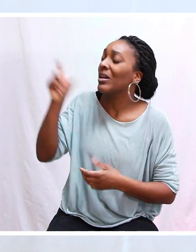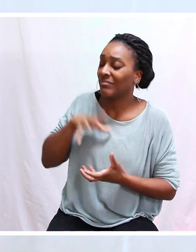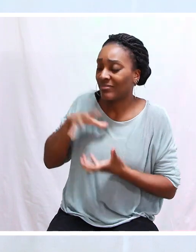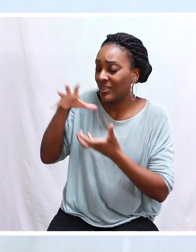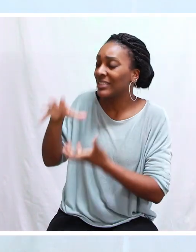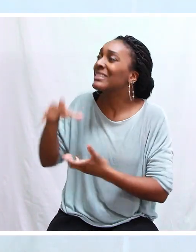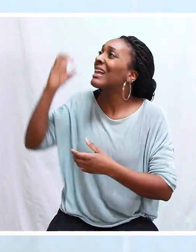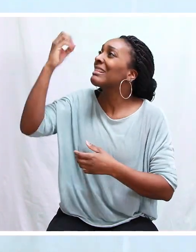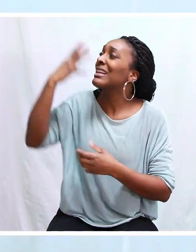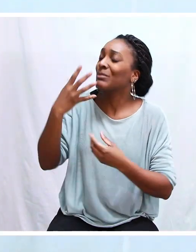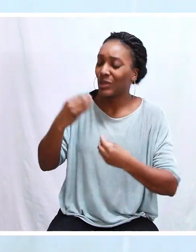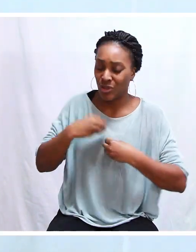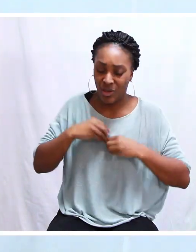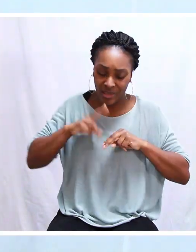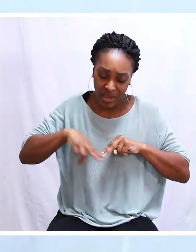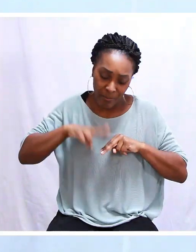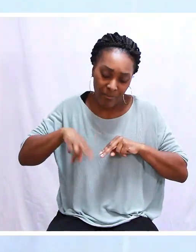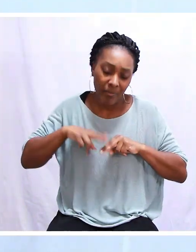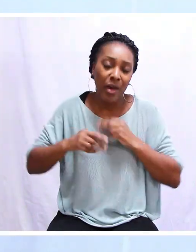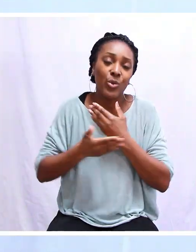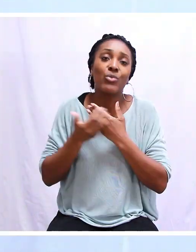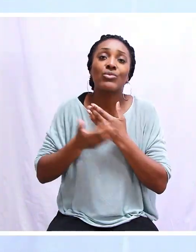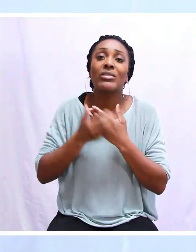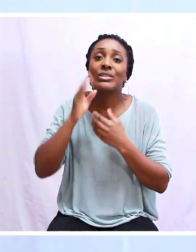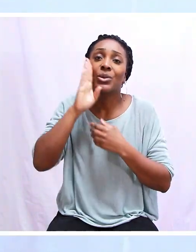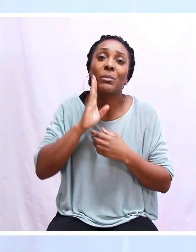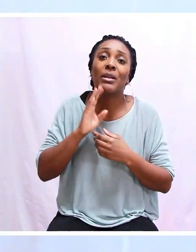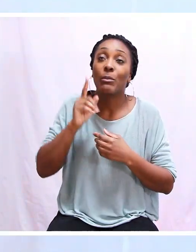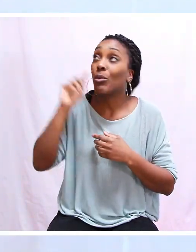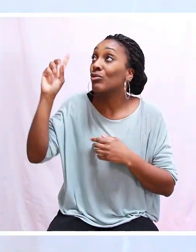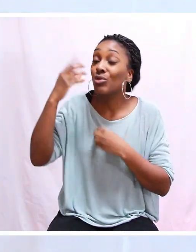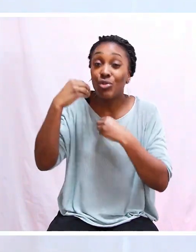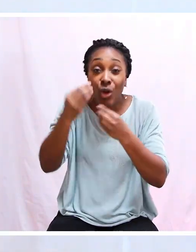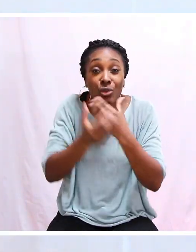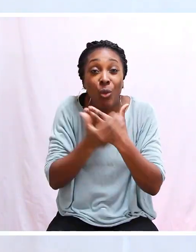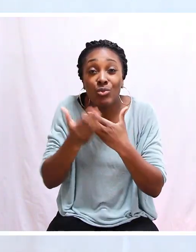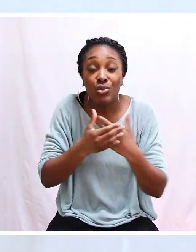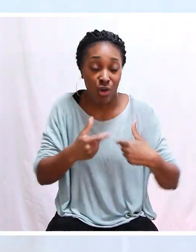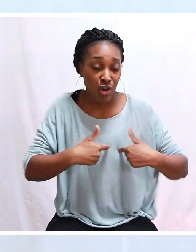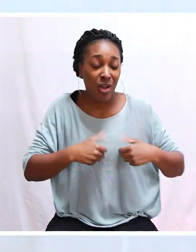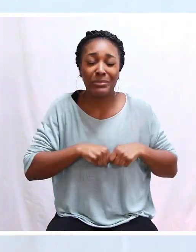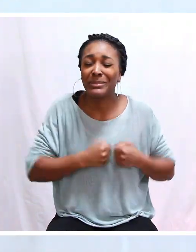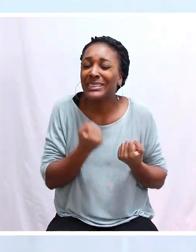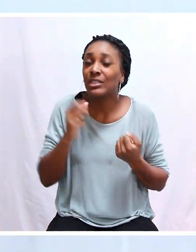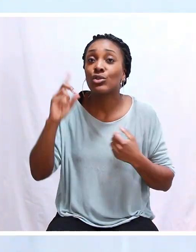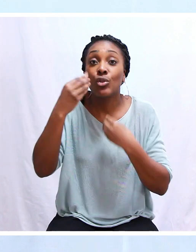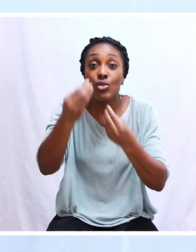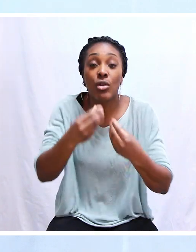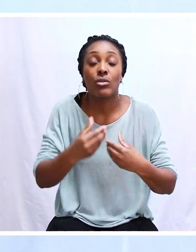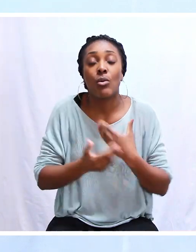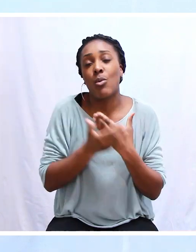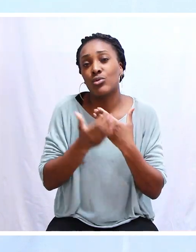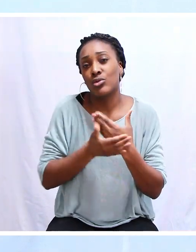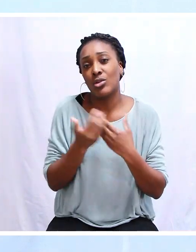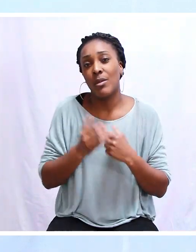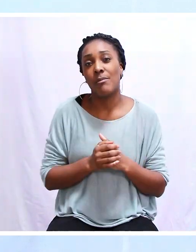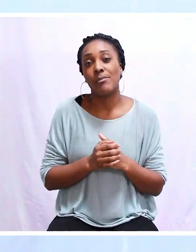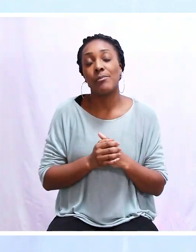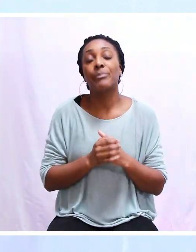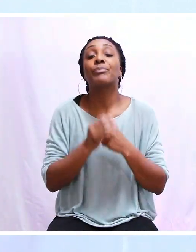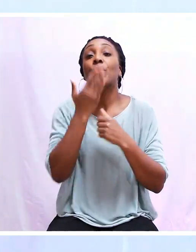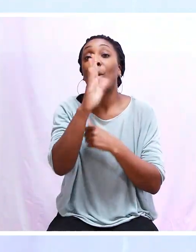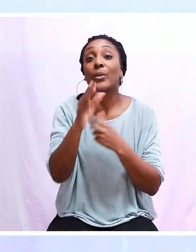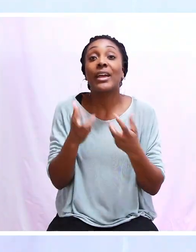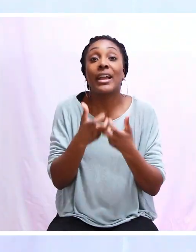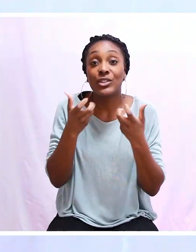ton Saint-Esprit vienne me restaurer, me consoler. Parce que Dieu est celui qui console les cœurs qui sont brisés de ceux qui sont dans le deuil. J'aimerais te donner un